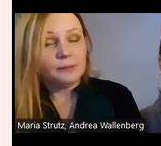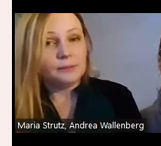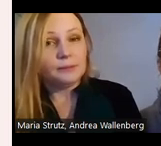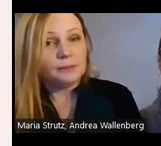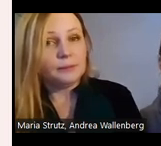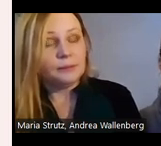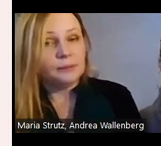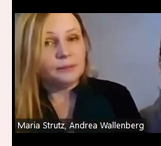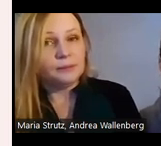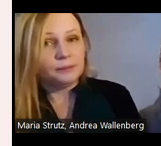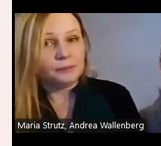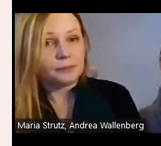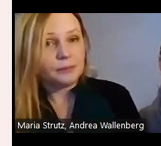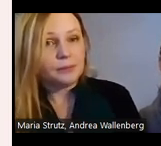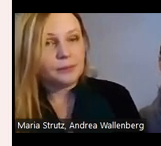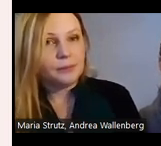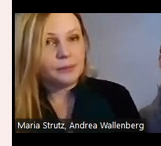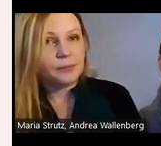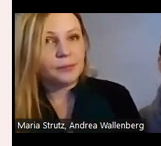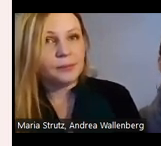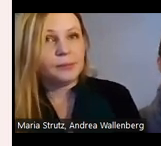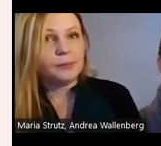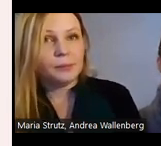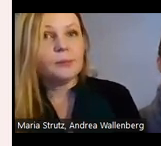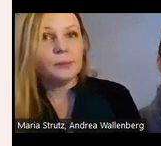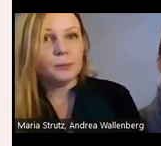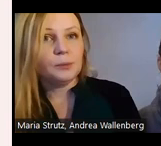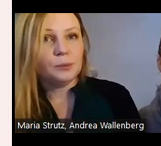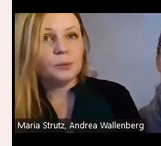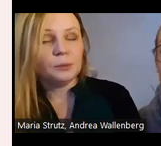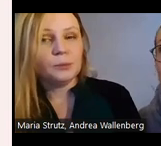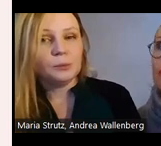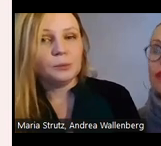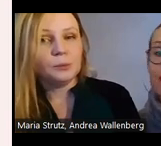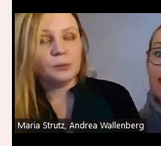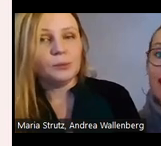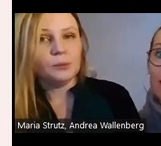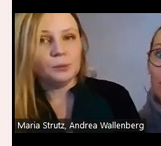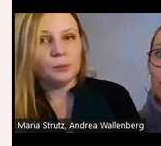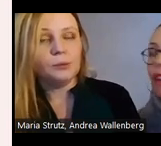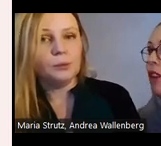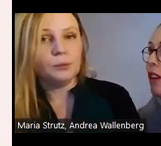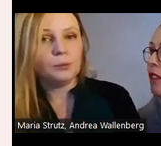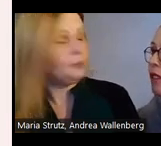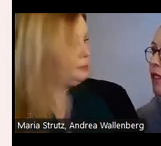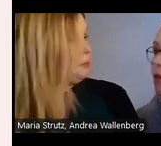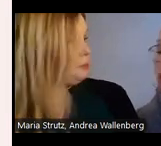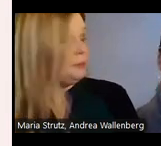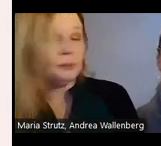barn. Att det är just den här uttrycksförmågan, att den kan ta lite extra lång tid för vissa barn. Medan förståelsedelen av språk kan